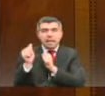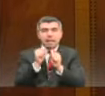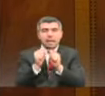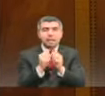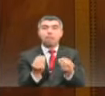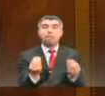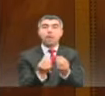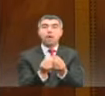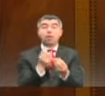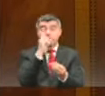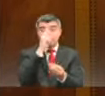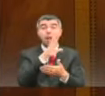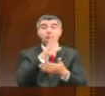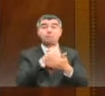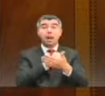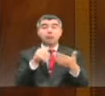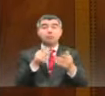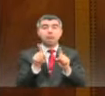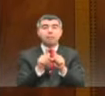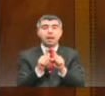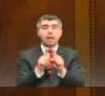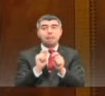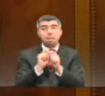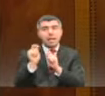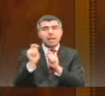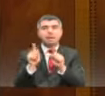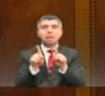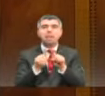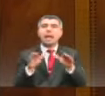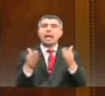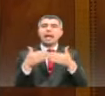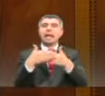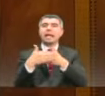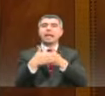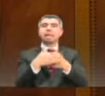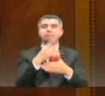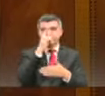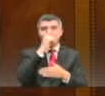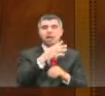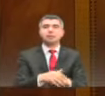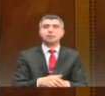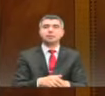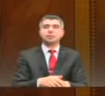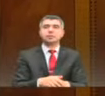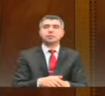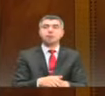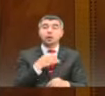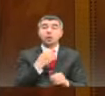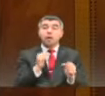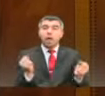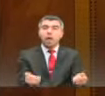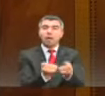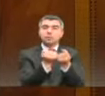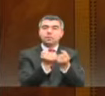في إطار برنامج تقليص الفوارق المجالية والاجتماعية بالوسط القروي. النهوض بصحة الفئات